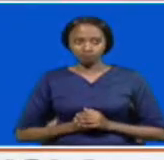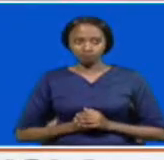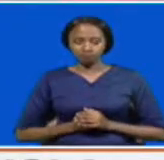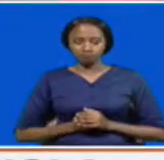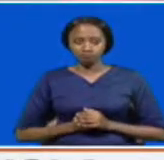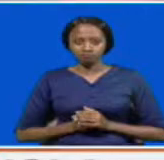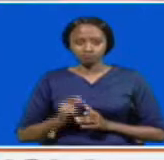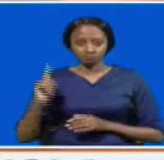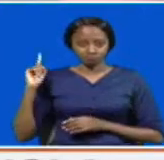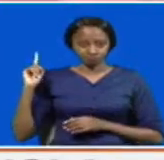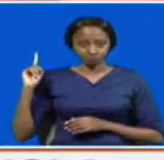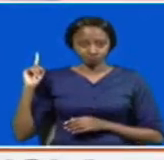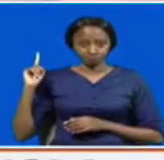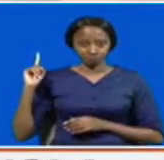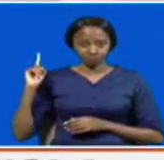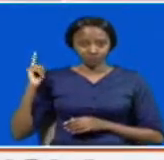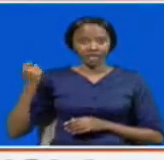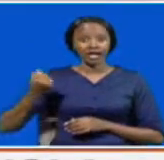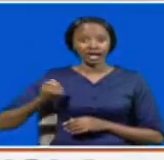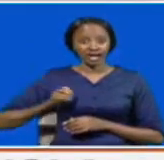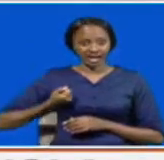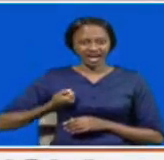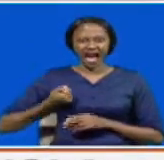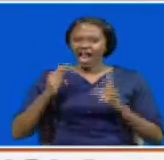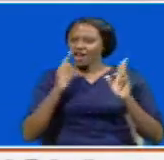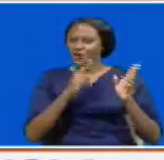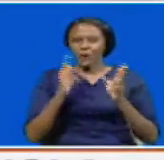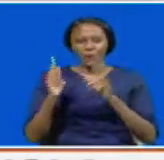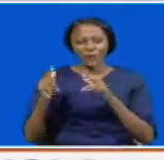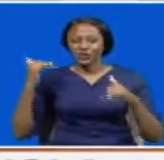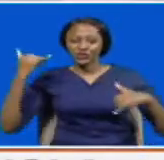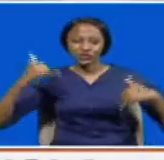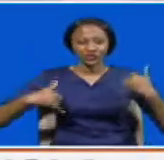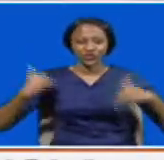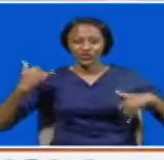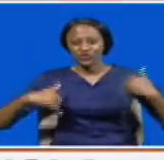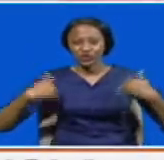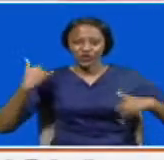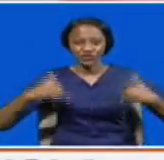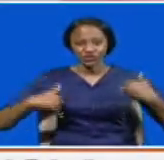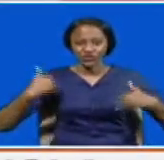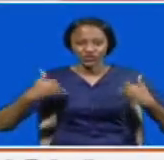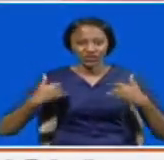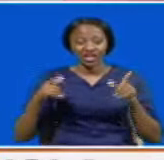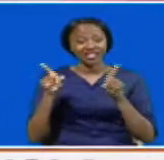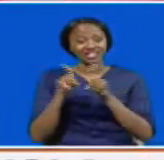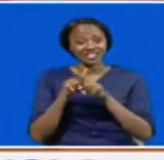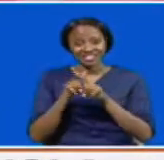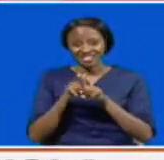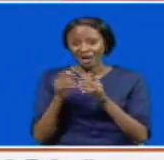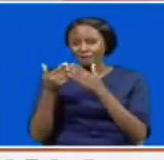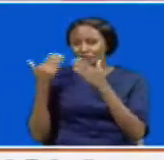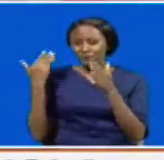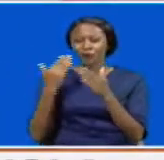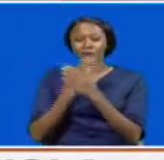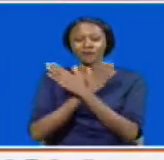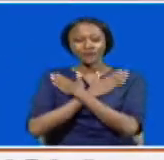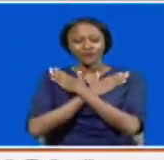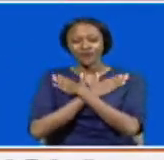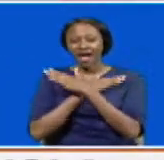Huyu ni Beatrice Agenta Charles katika hali yake ya kawaida ya bashasha na uchangamfu. Rafiki wa chanda na pete tangu